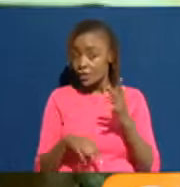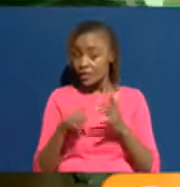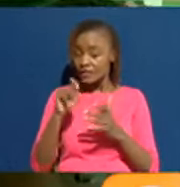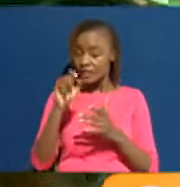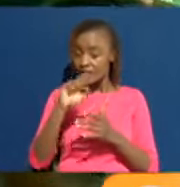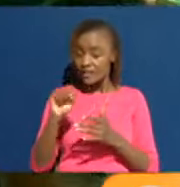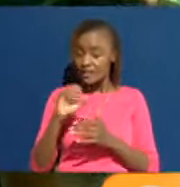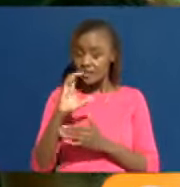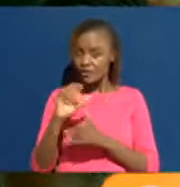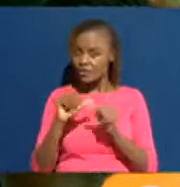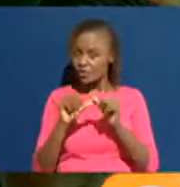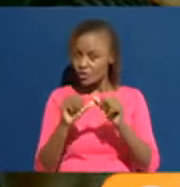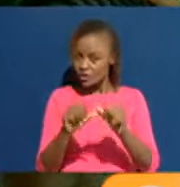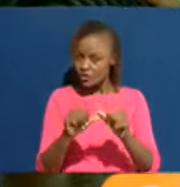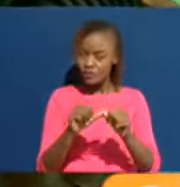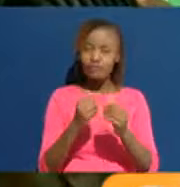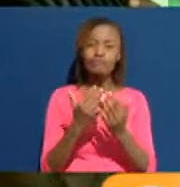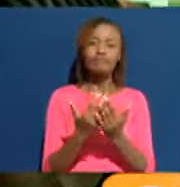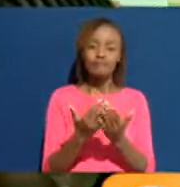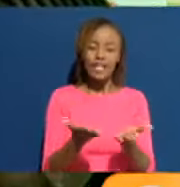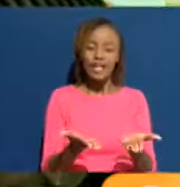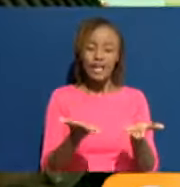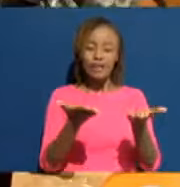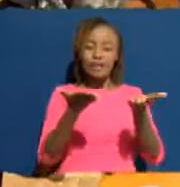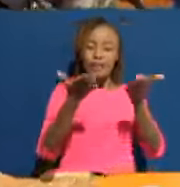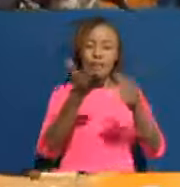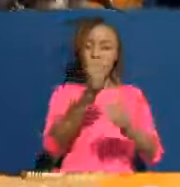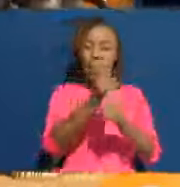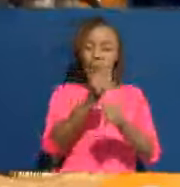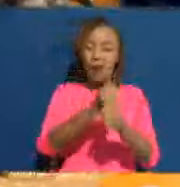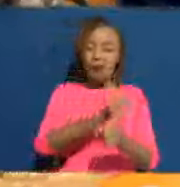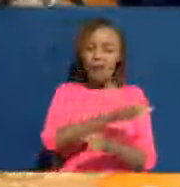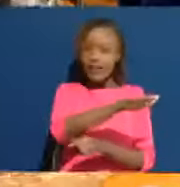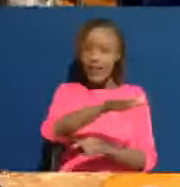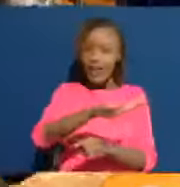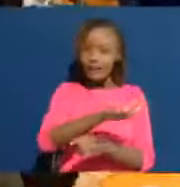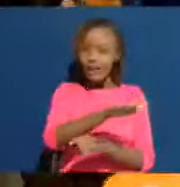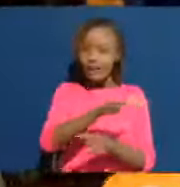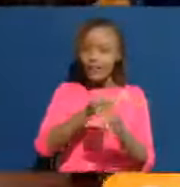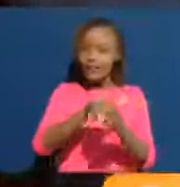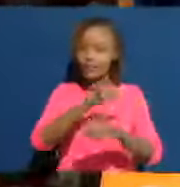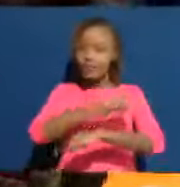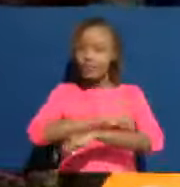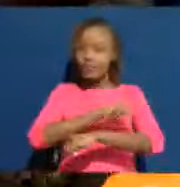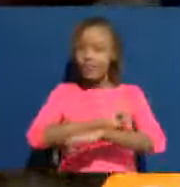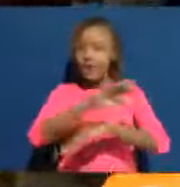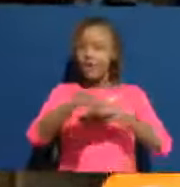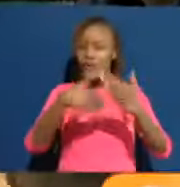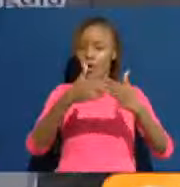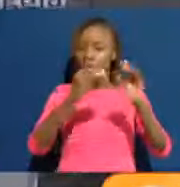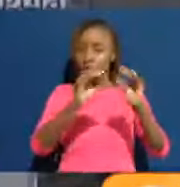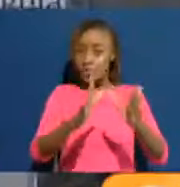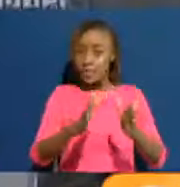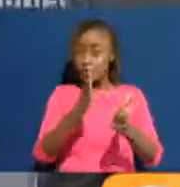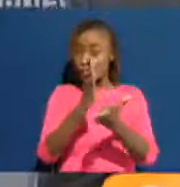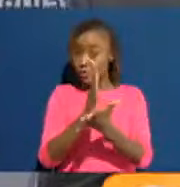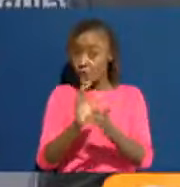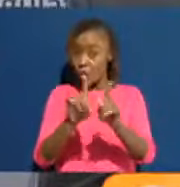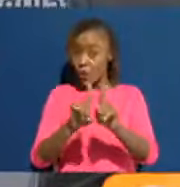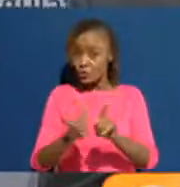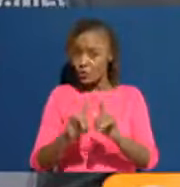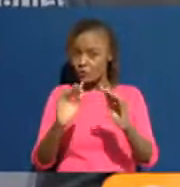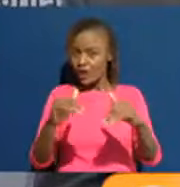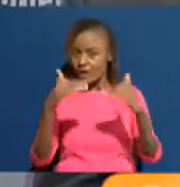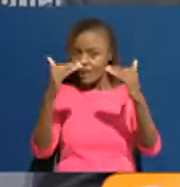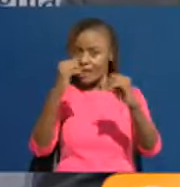kuimarisha mazingira ya kazi kwa walimu, akibaini kuwa licha ya kuwapandisha vyeo walimu 14,000 mwezi huu, tume hiyo